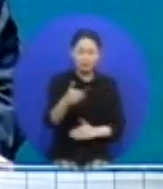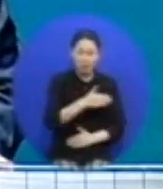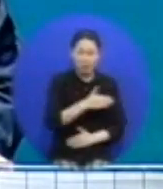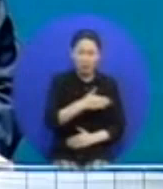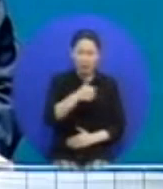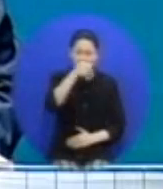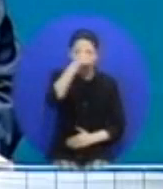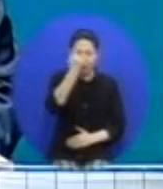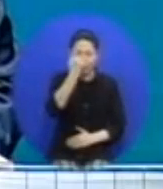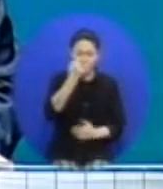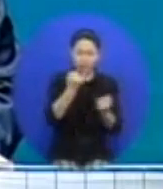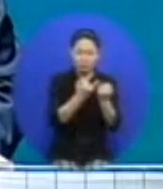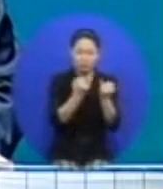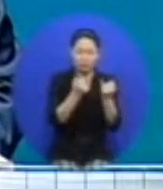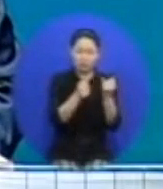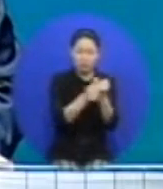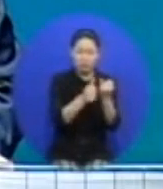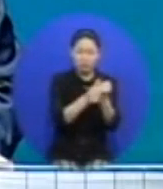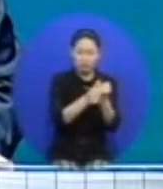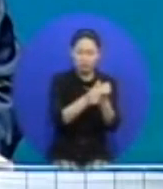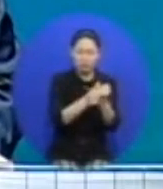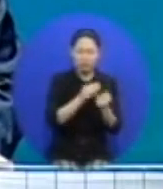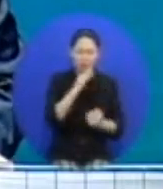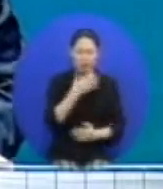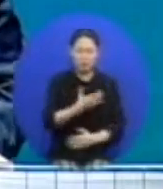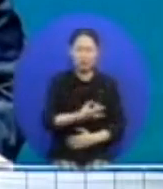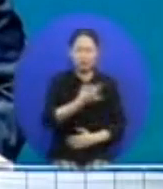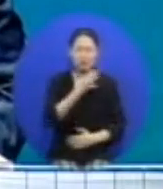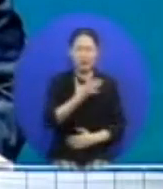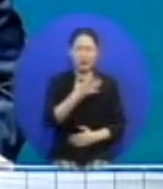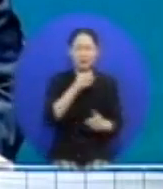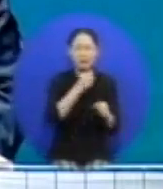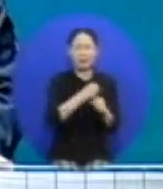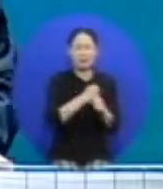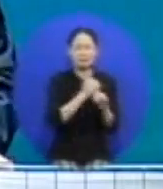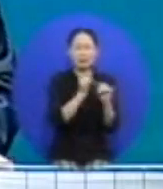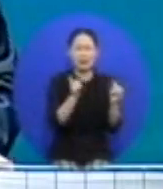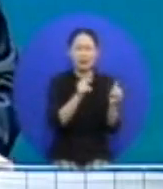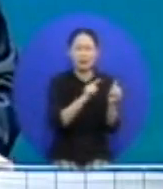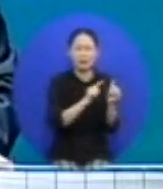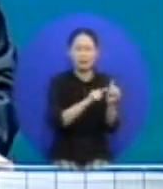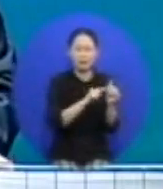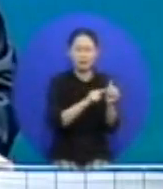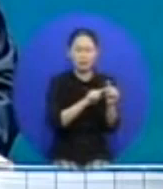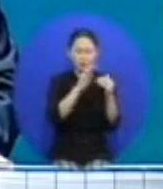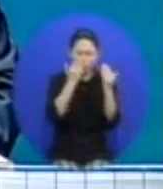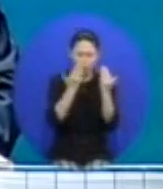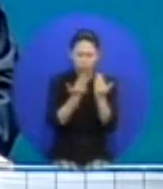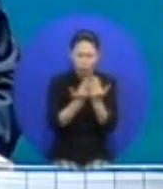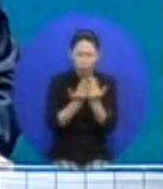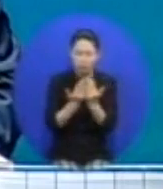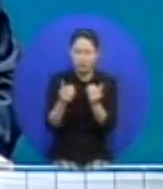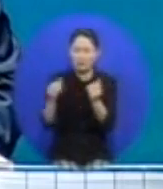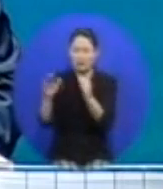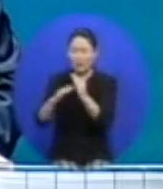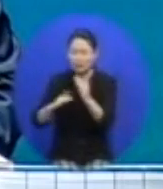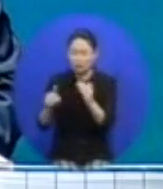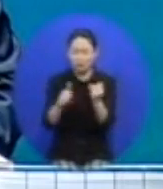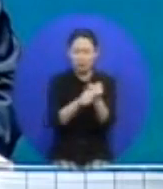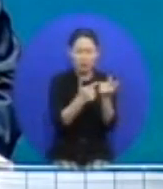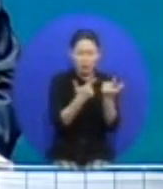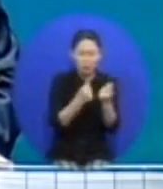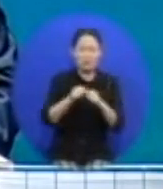를 부령 하게 만들었던 존재입니다 그리고 그 이후의 모든 가정 모든 부부들에게 똑같이 역사